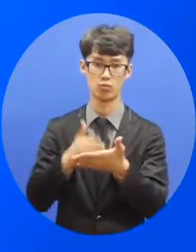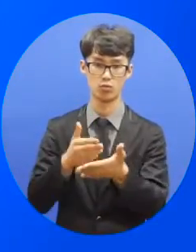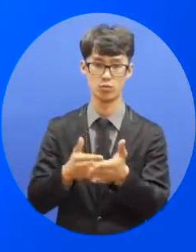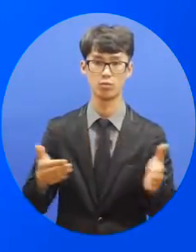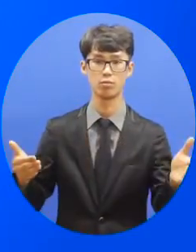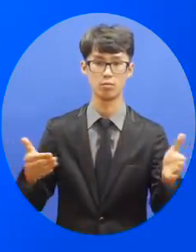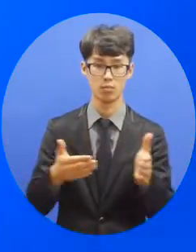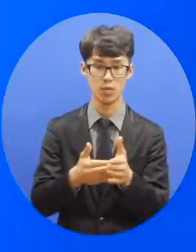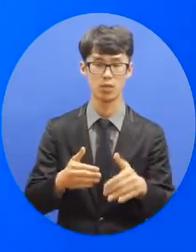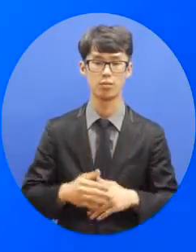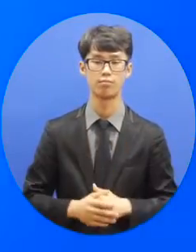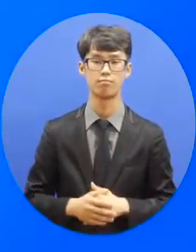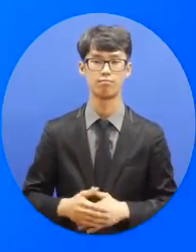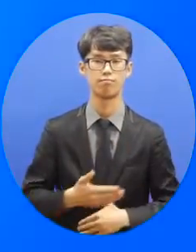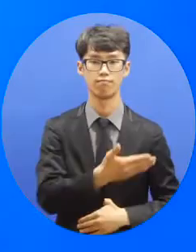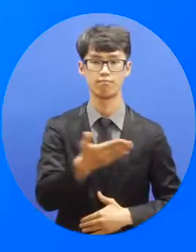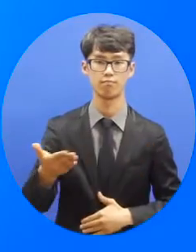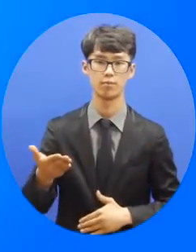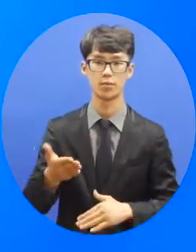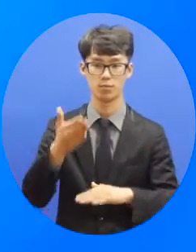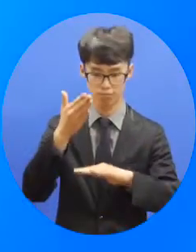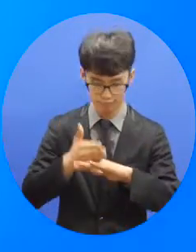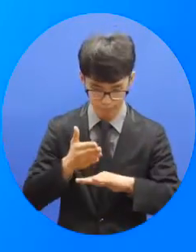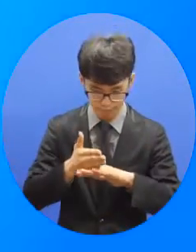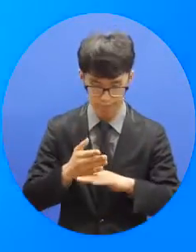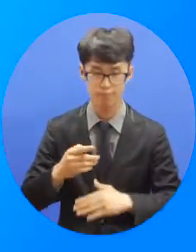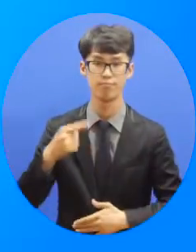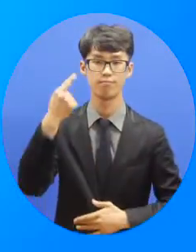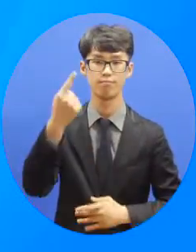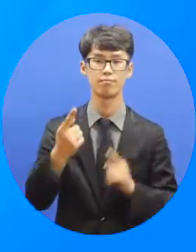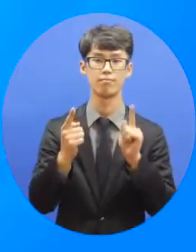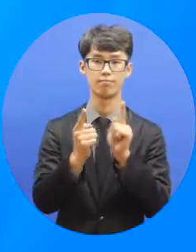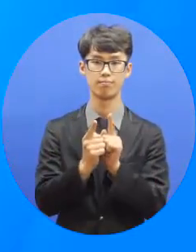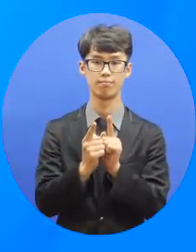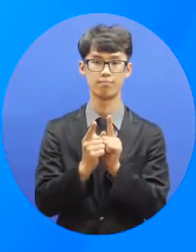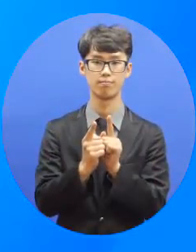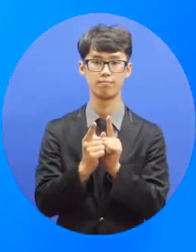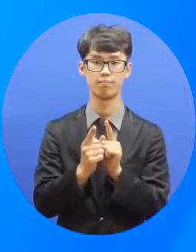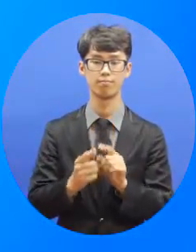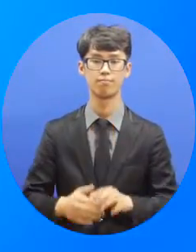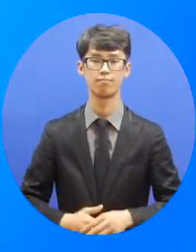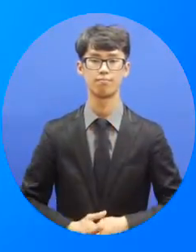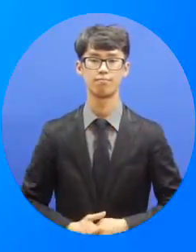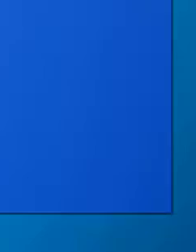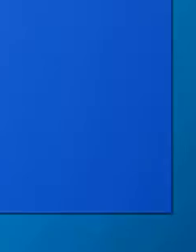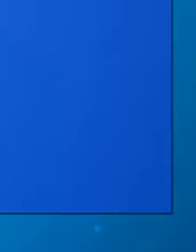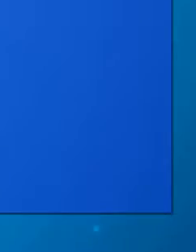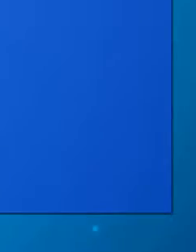시정 뉴스를 마치겠습니다. 시청해주신 여러분 고맙습니다. 다음 회에 뵙겠습니다.